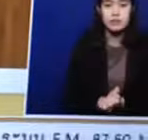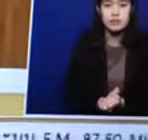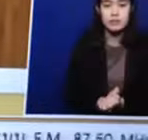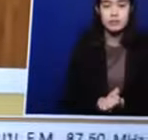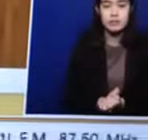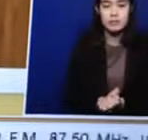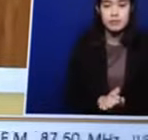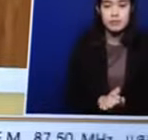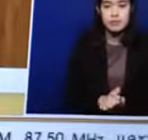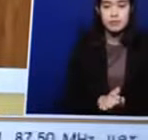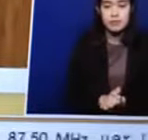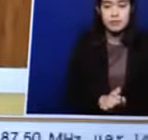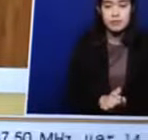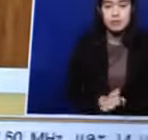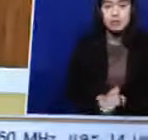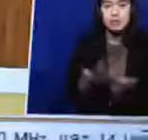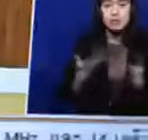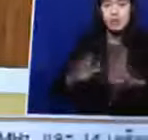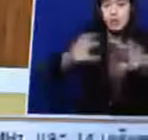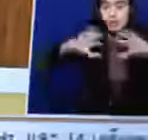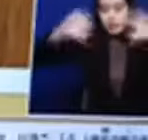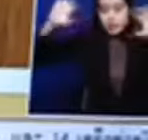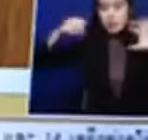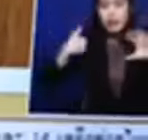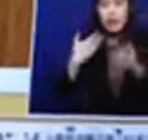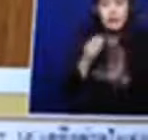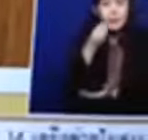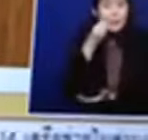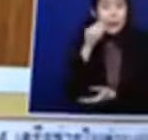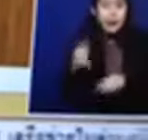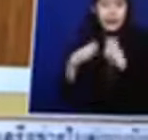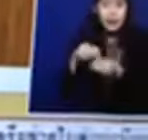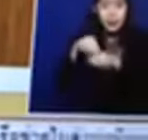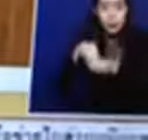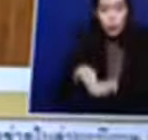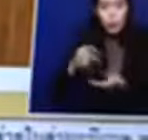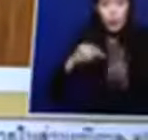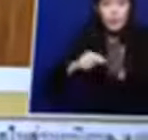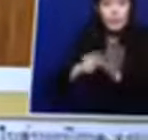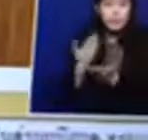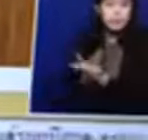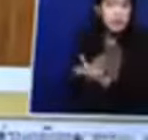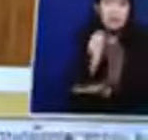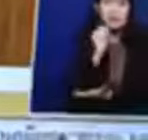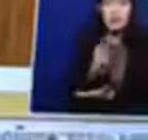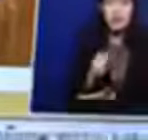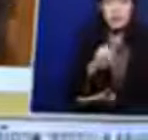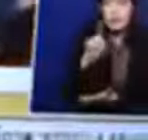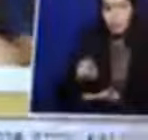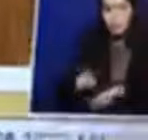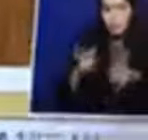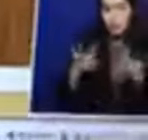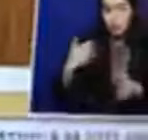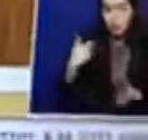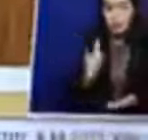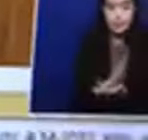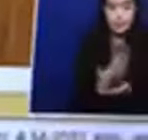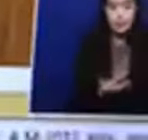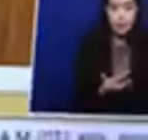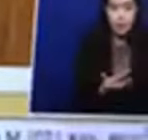รือทางราชการให้อยู่โดยไม่เสียค่าเช่าเงินช่วยการศึกษาบุตรเงินช่วย